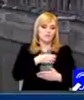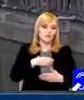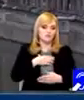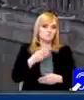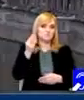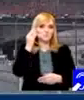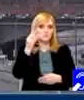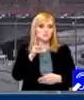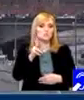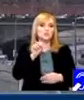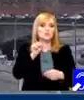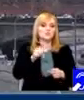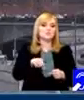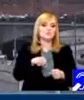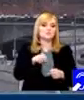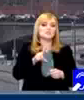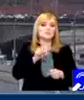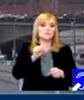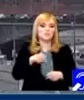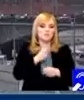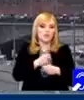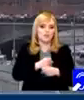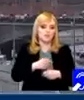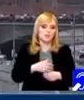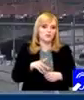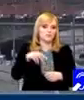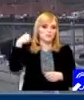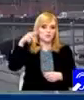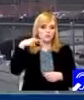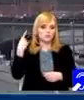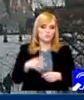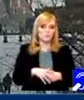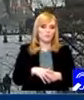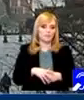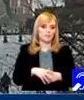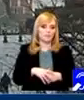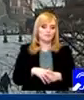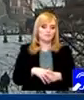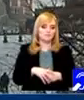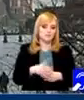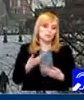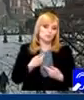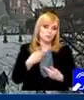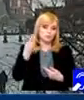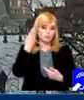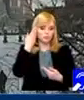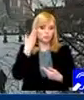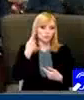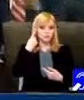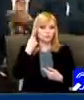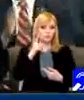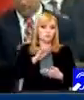nu-mi imaginez ce ar mai putea fi acolo, așa. Da, altfel este, după mine, o